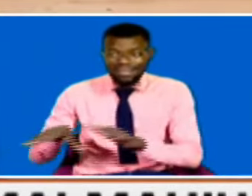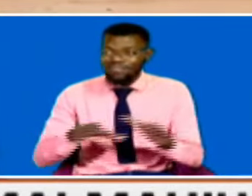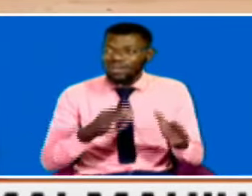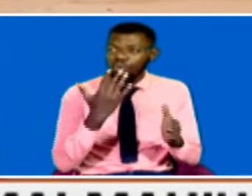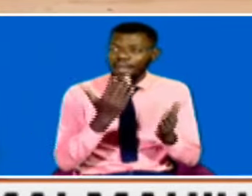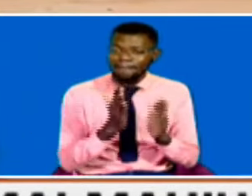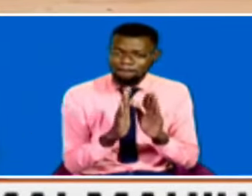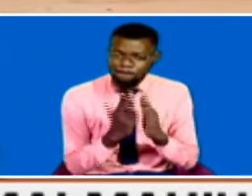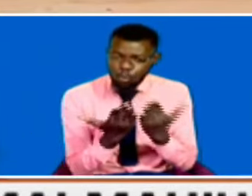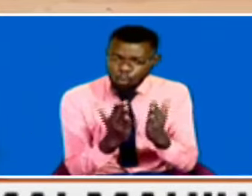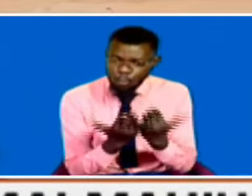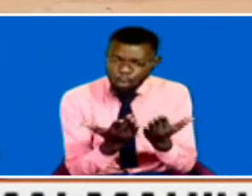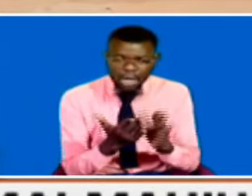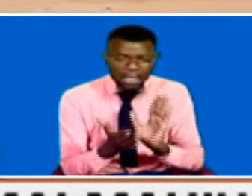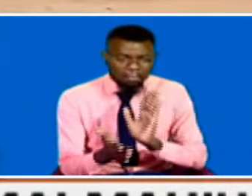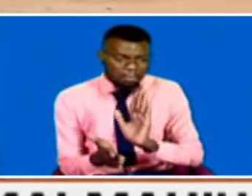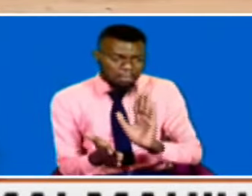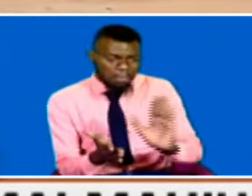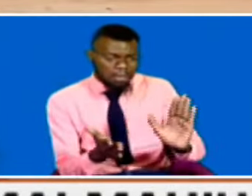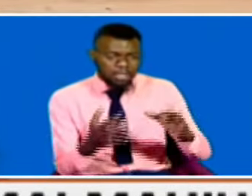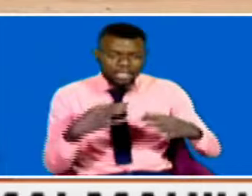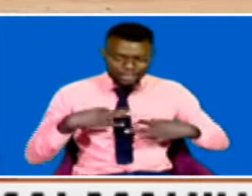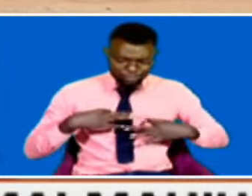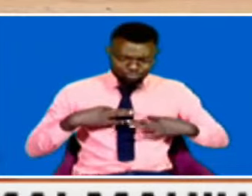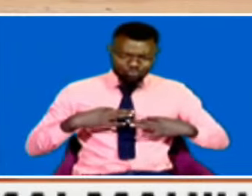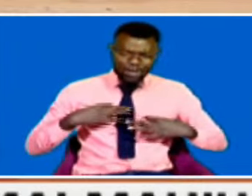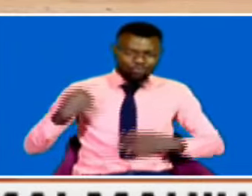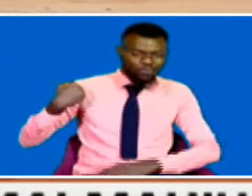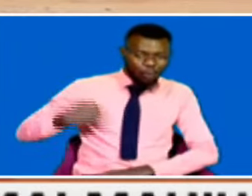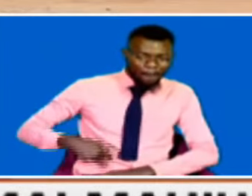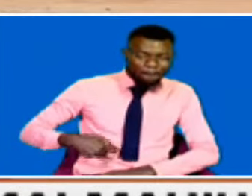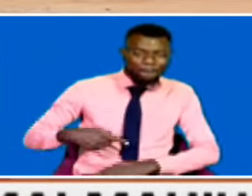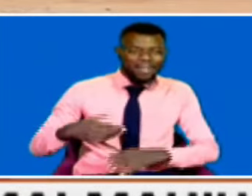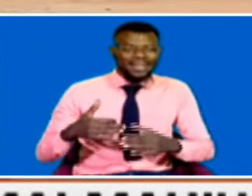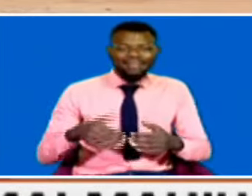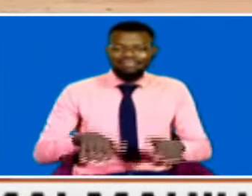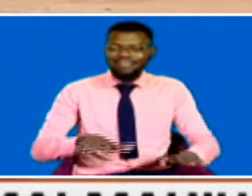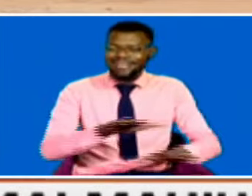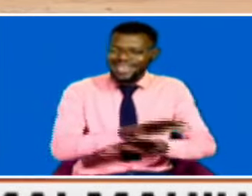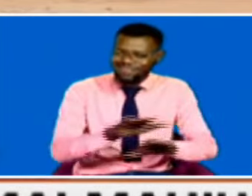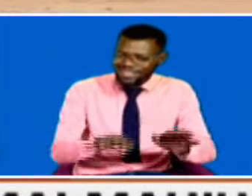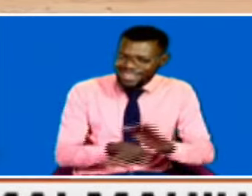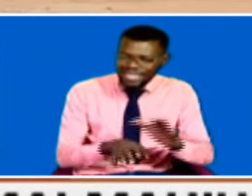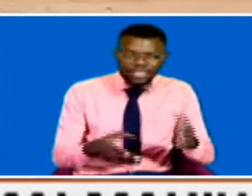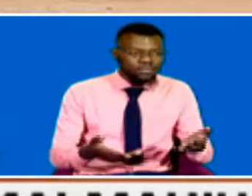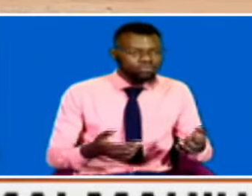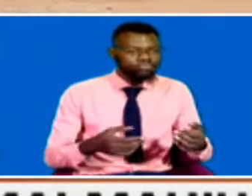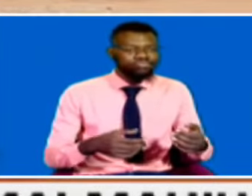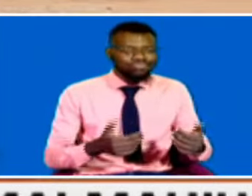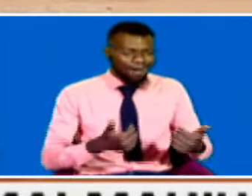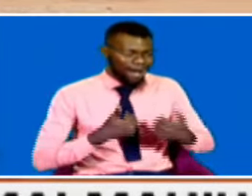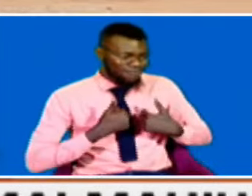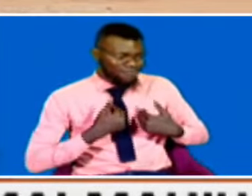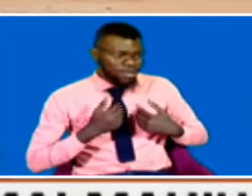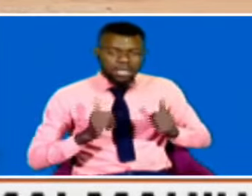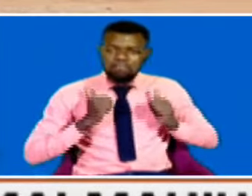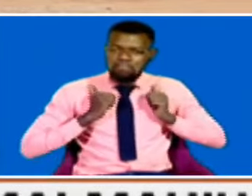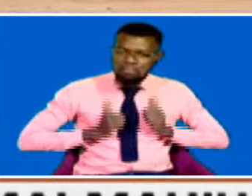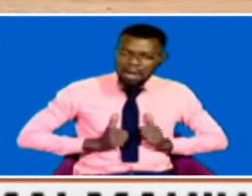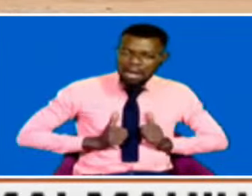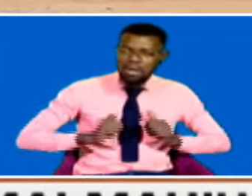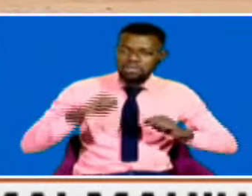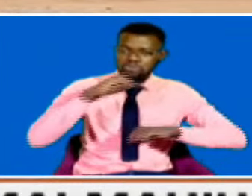vyao, uniform yao, kila kitu ambacho walikuwa wamebeba, bagi ya